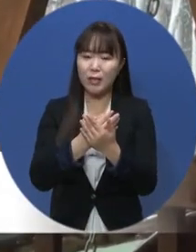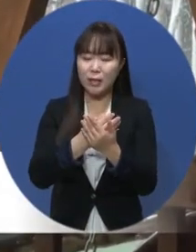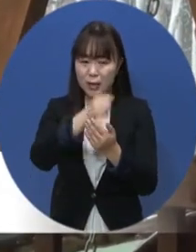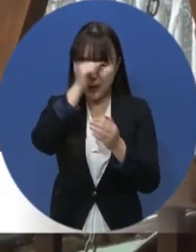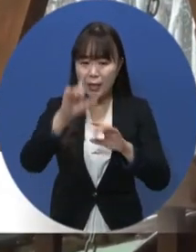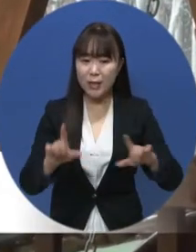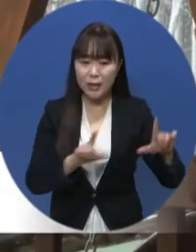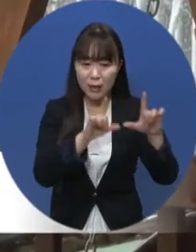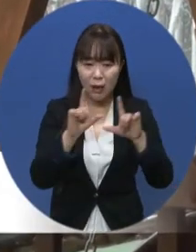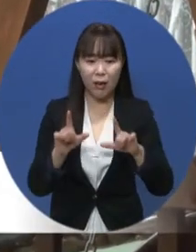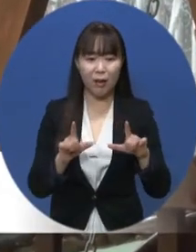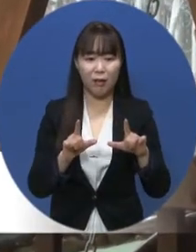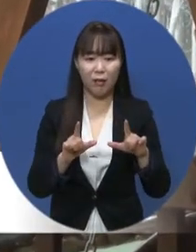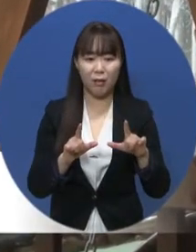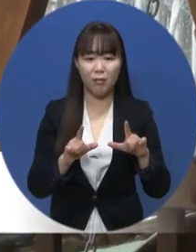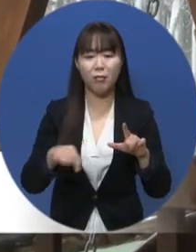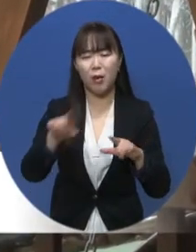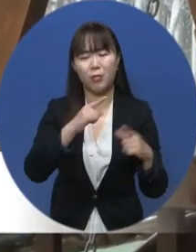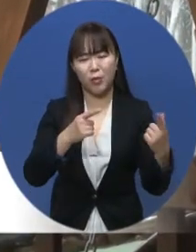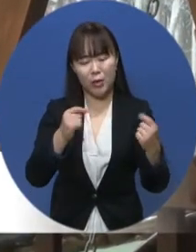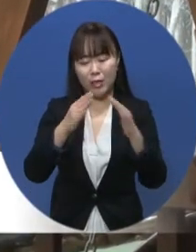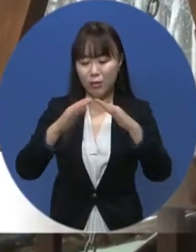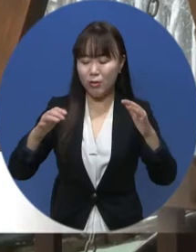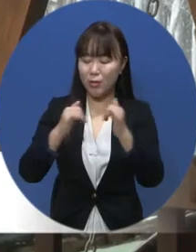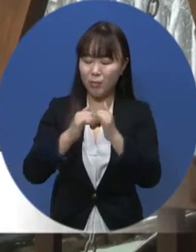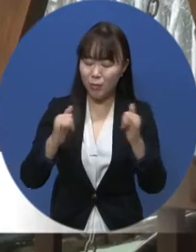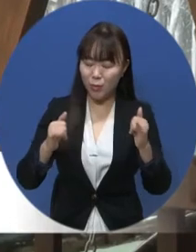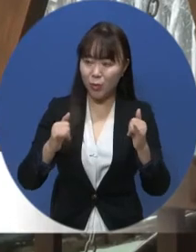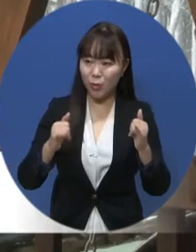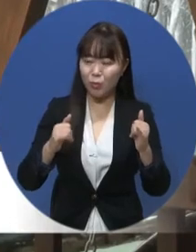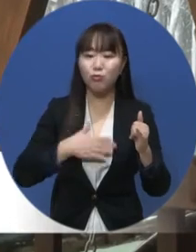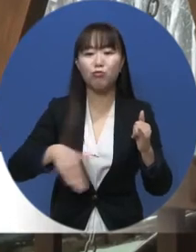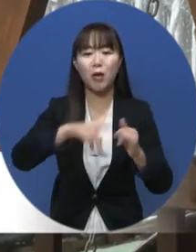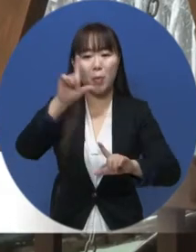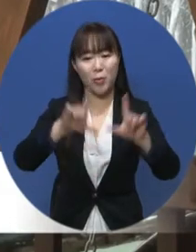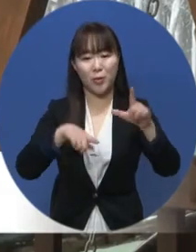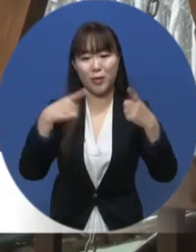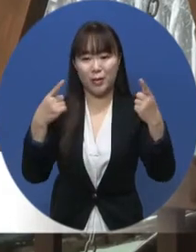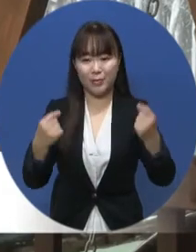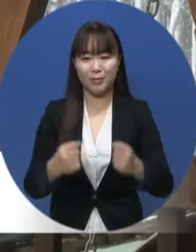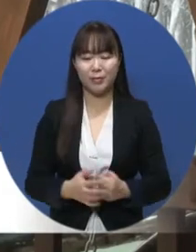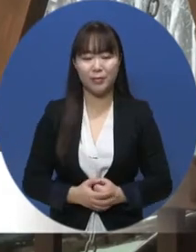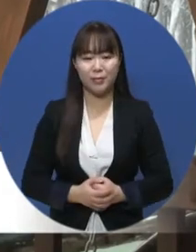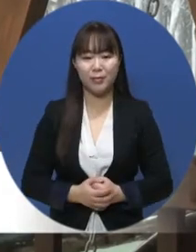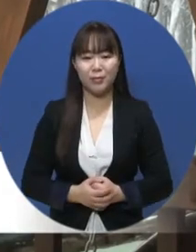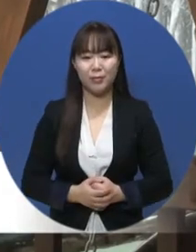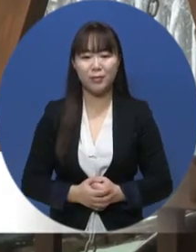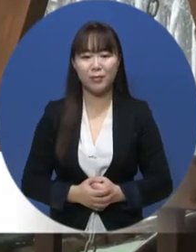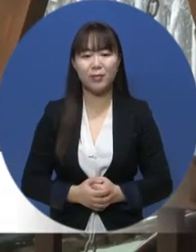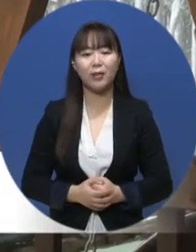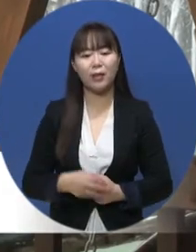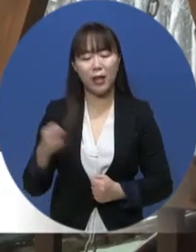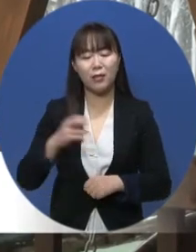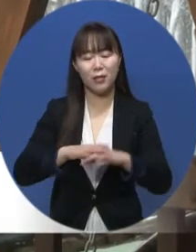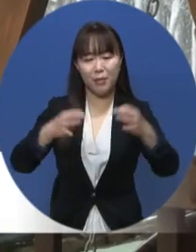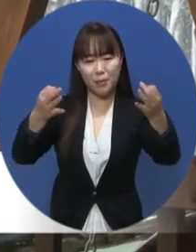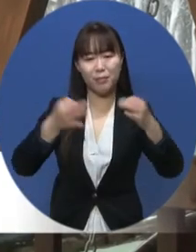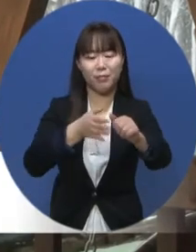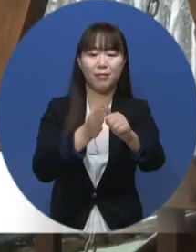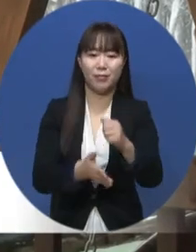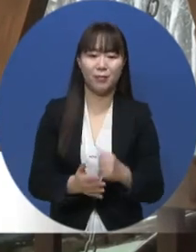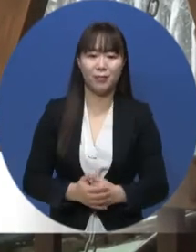우리 이용인들 똑같습니다. 이웃이고 어떻게 우리의 모습이거든요. 다시 좀 봐주셨으면